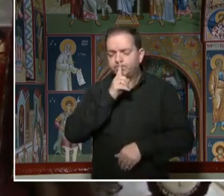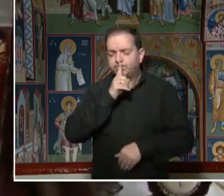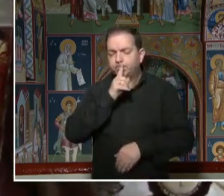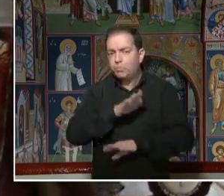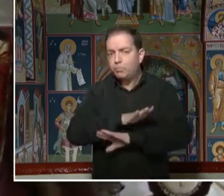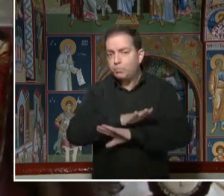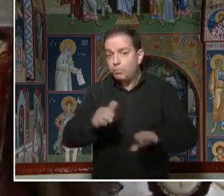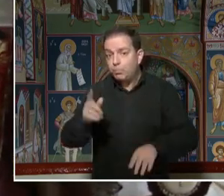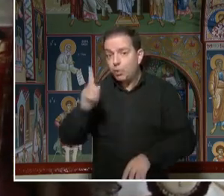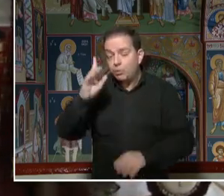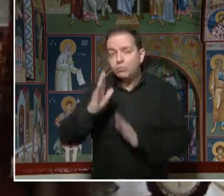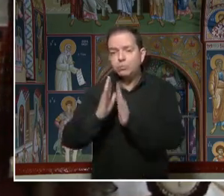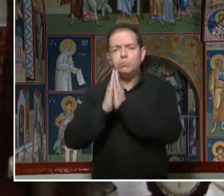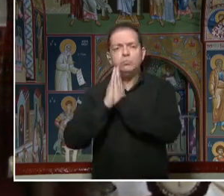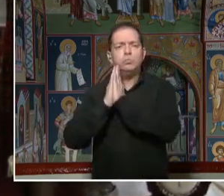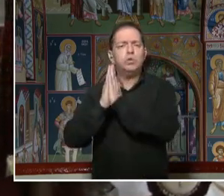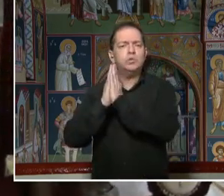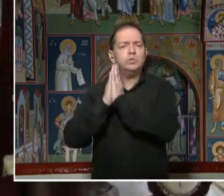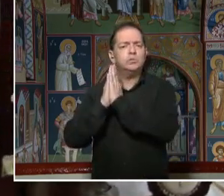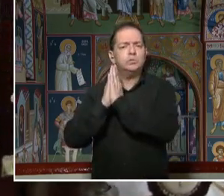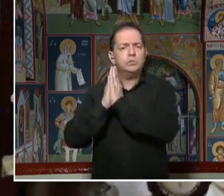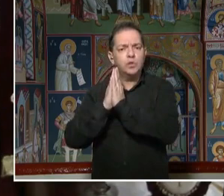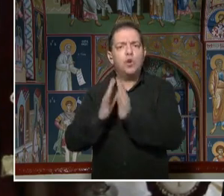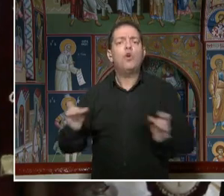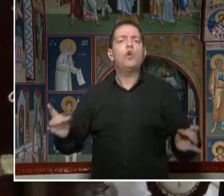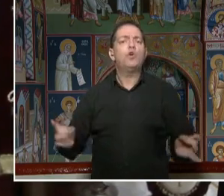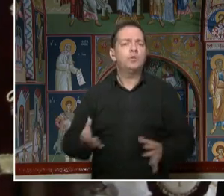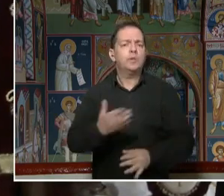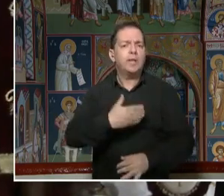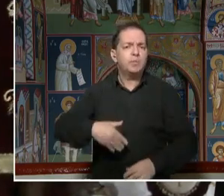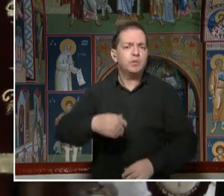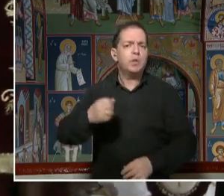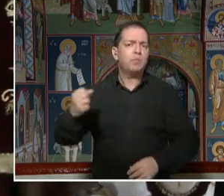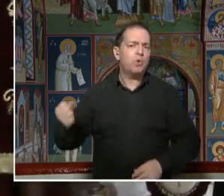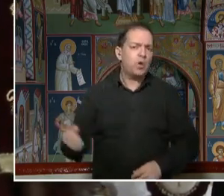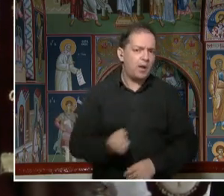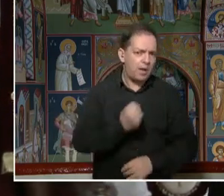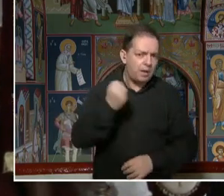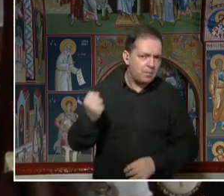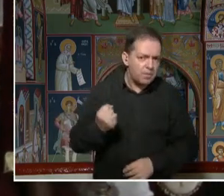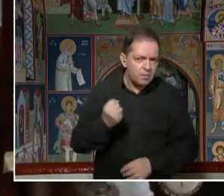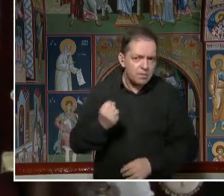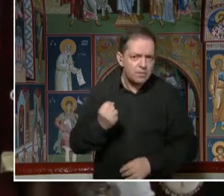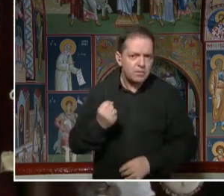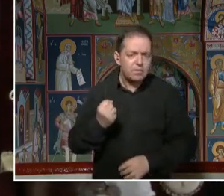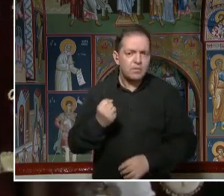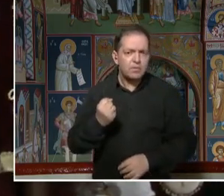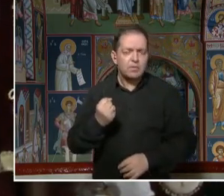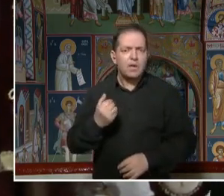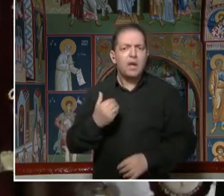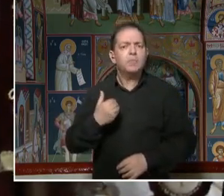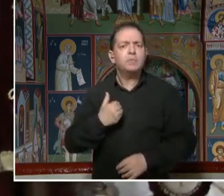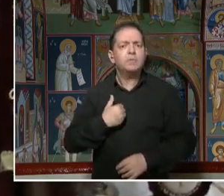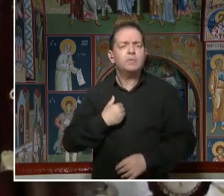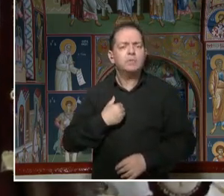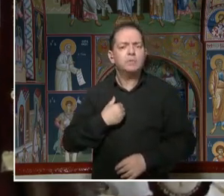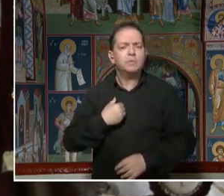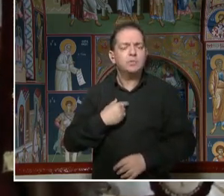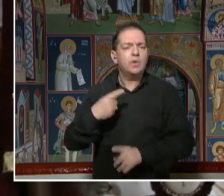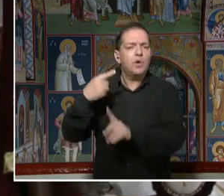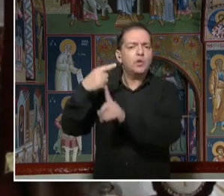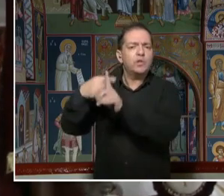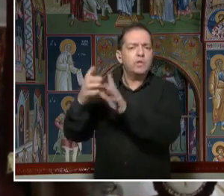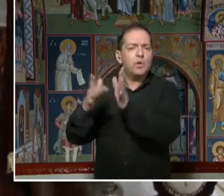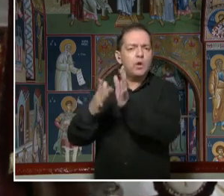προσευχόμενοι. Όταν πονάμε, να στρέψουμε το βλέμμα μας στο Σταυρό